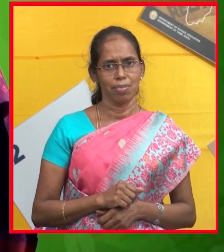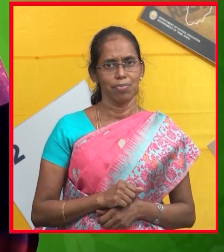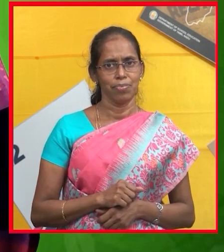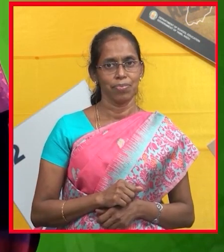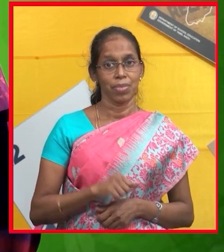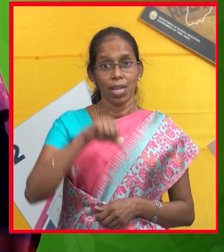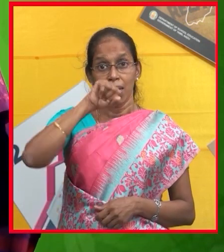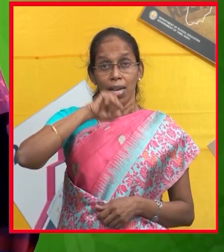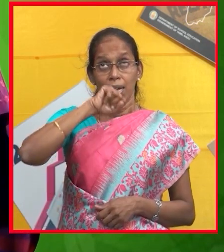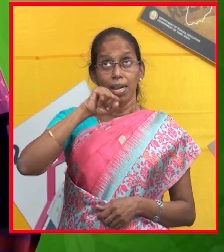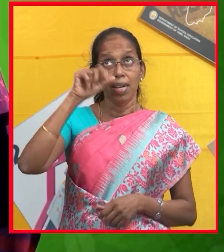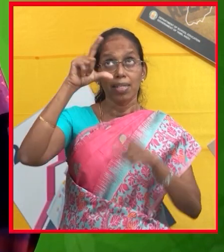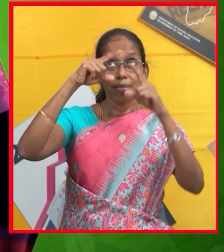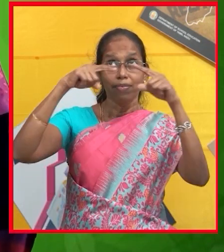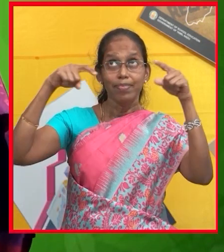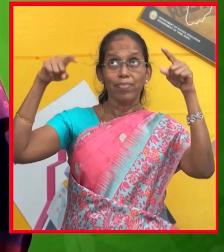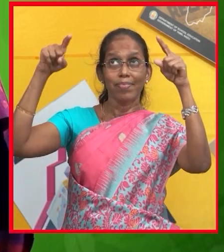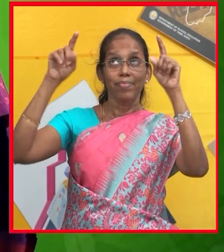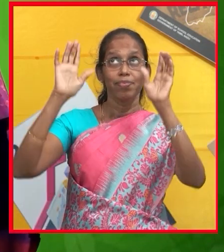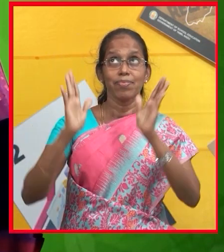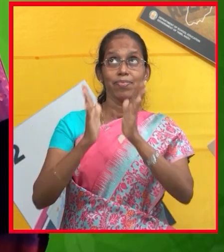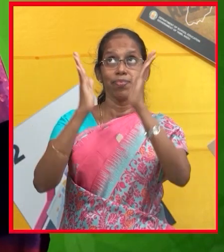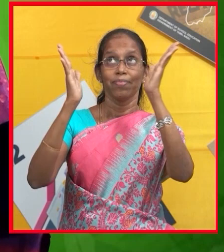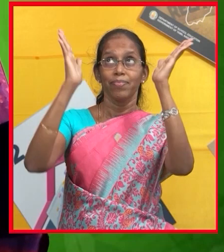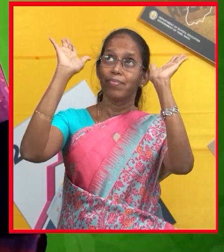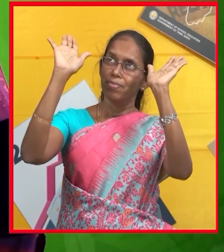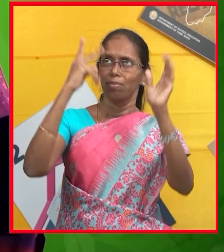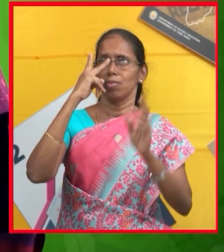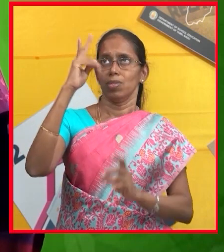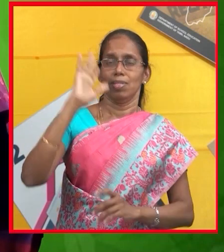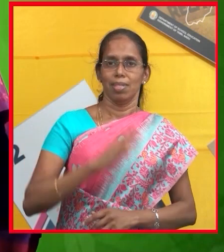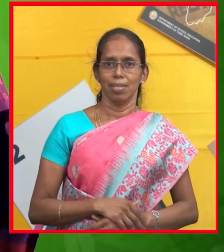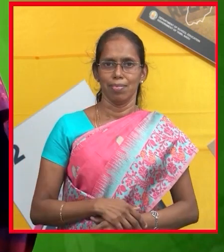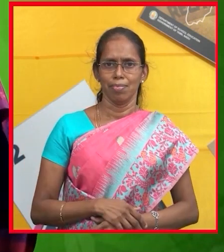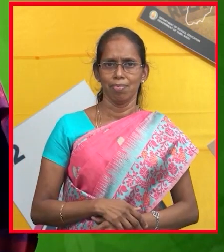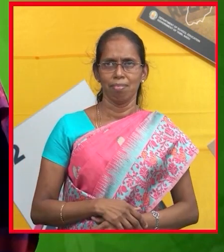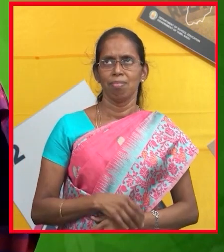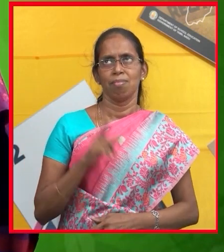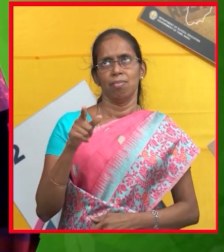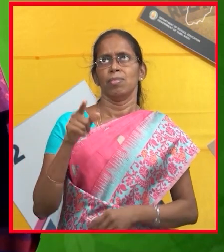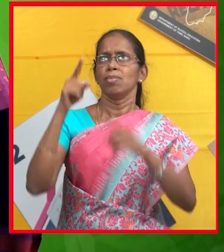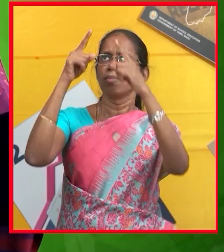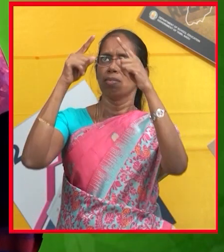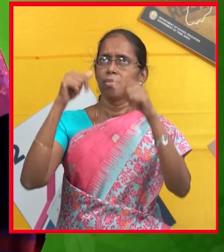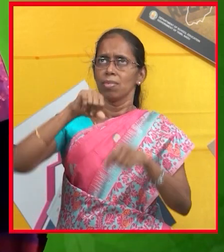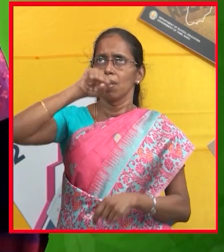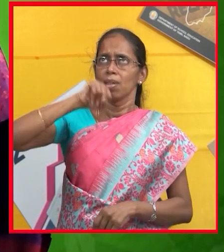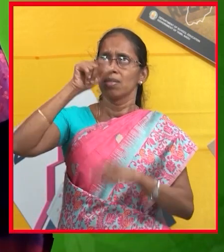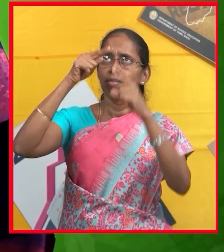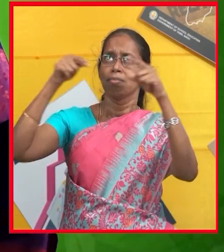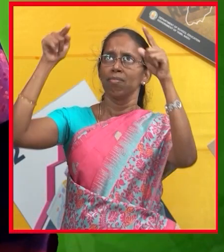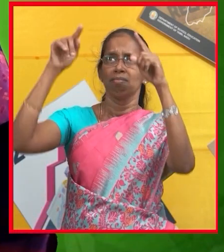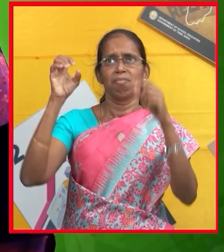தேனடை ஒரு குறிப்பிட்ட மரத்தில் பார்த்தேன். இப்போ அந்த தேனடையை காணோம். மனிதர்கள்